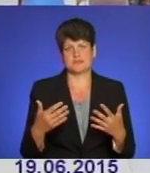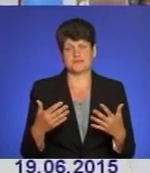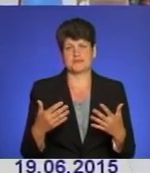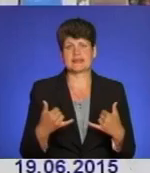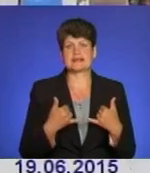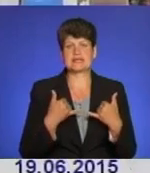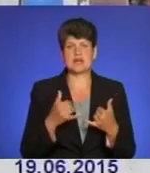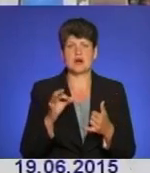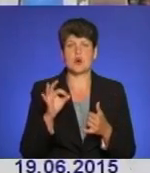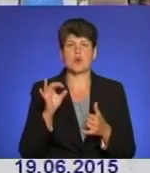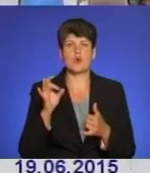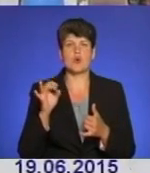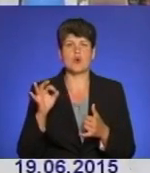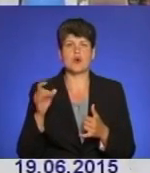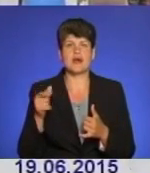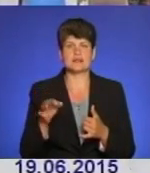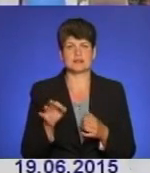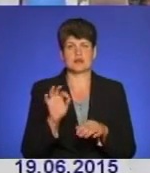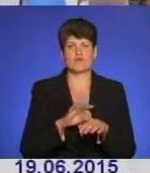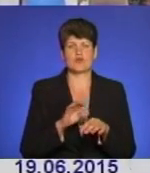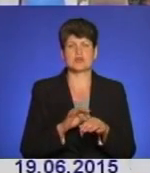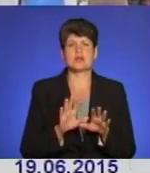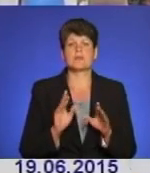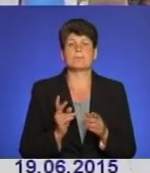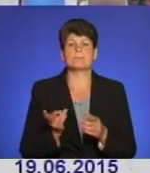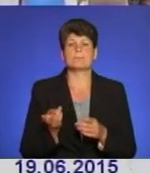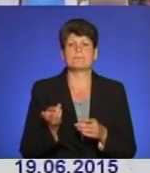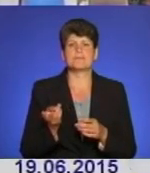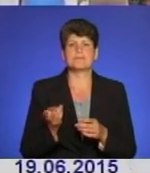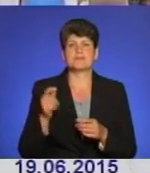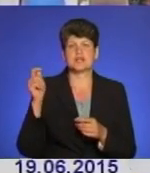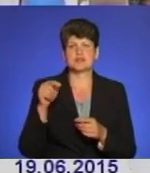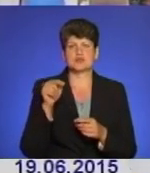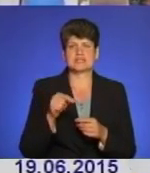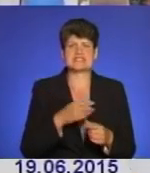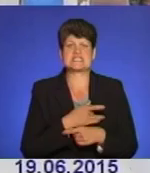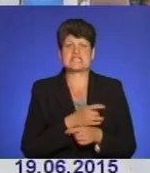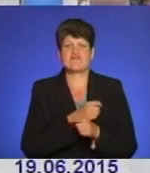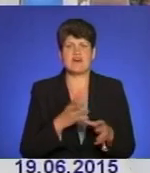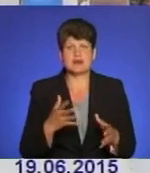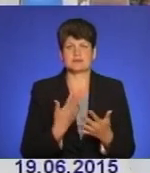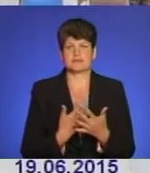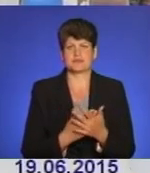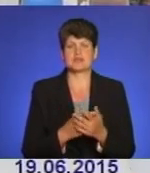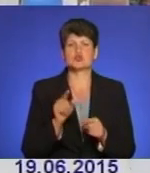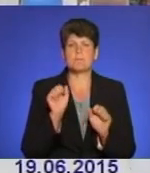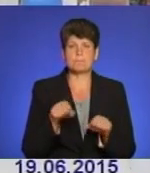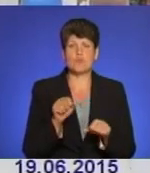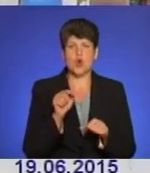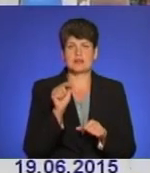іменно для ургентних хворих, які поступають до нас ургентно, які привозять нас з інфарктом міокарда, для того, щоб це ми могли